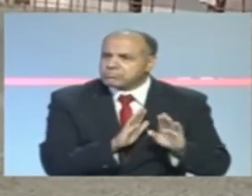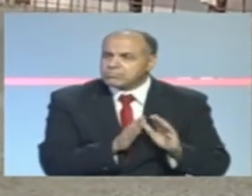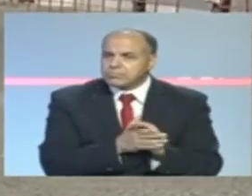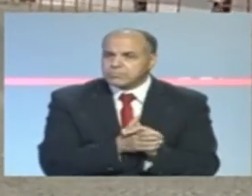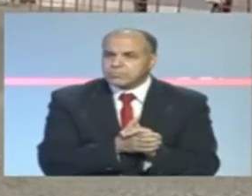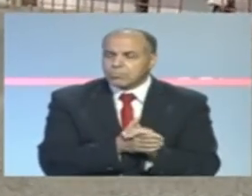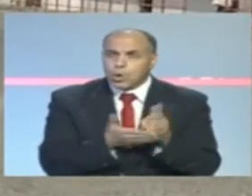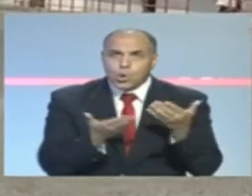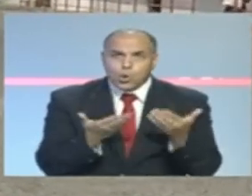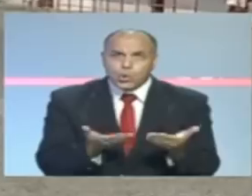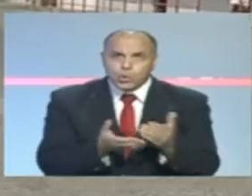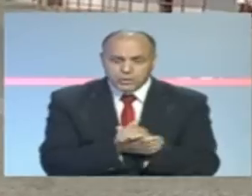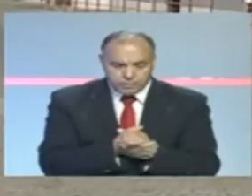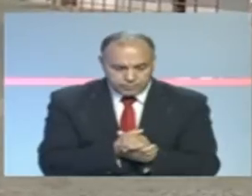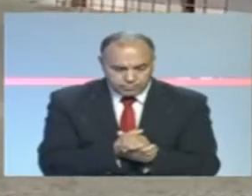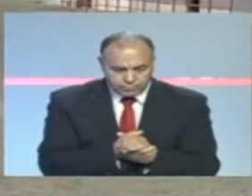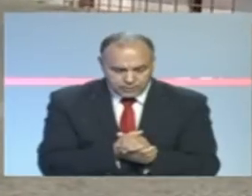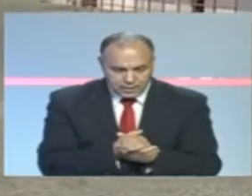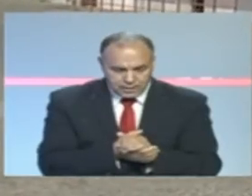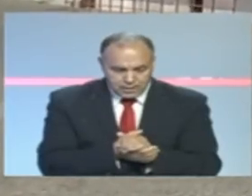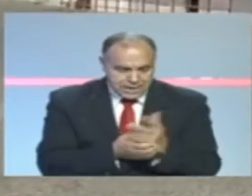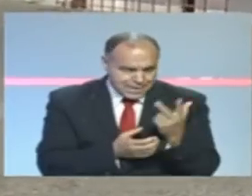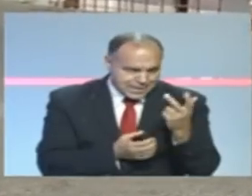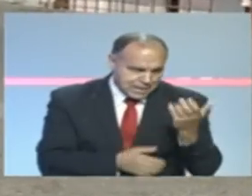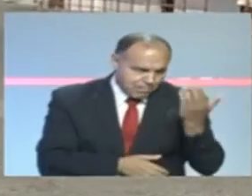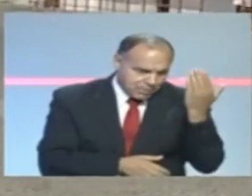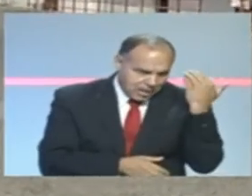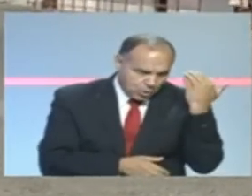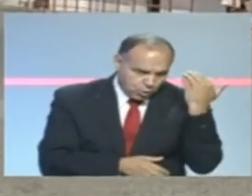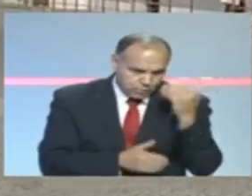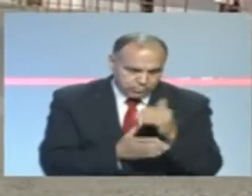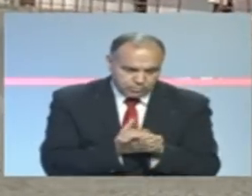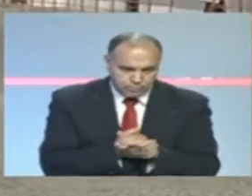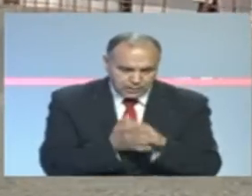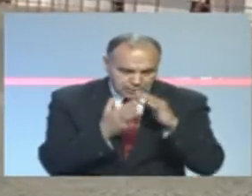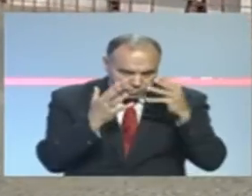اللي هم اه بالنسبه لل ثلاثه ايام اه